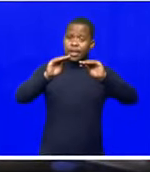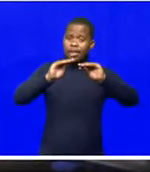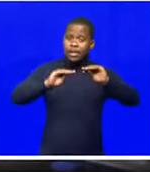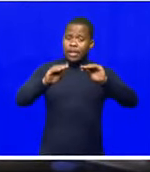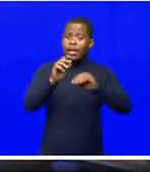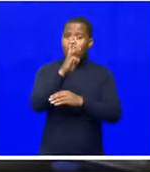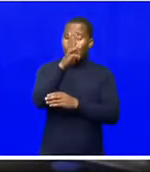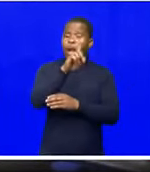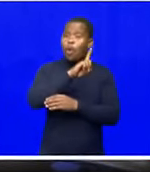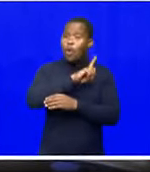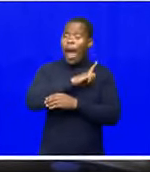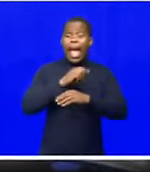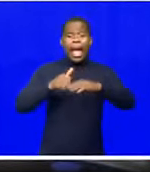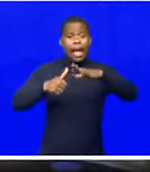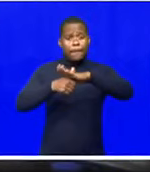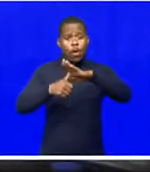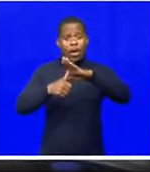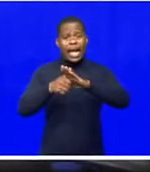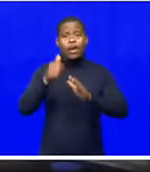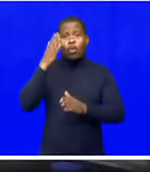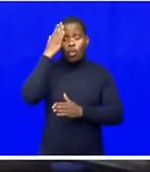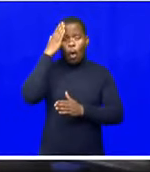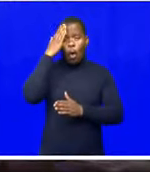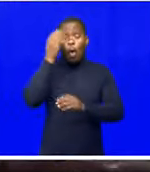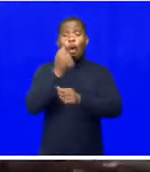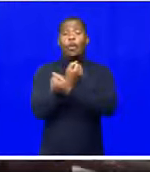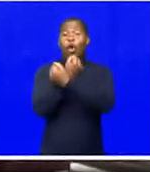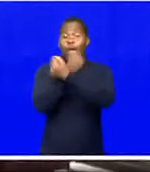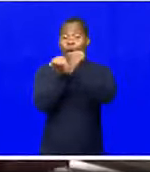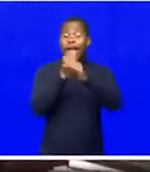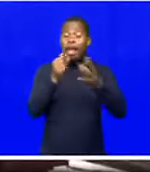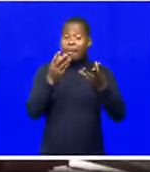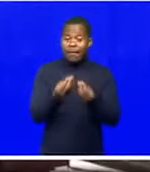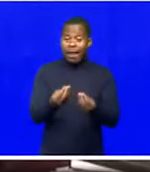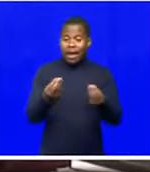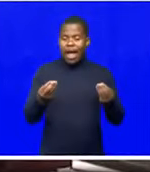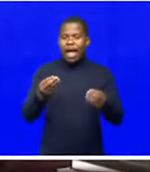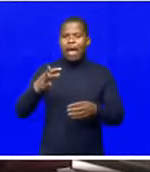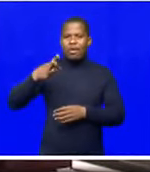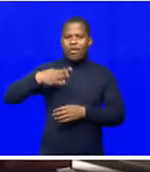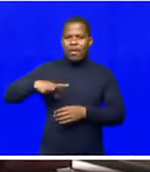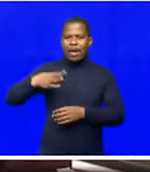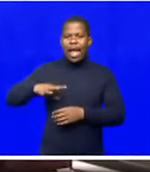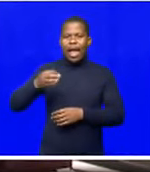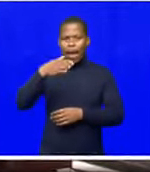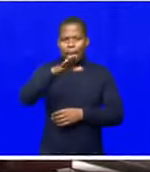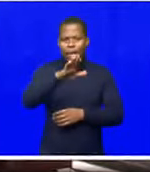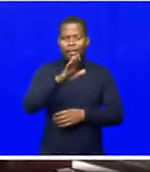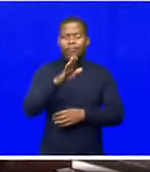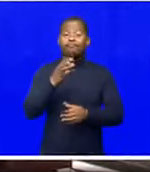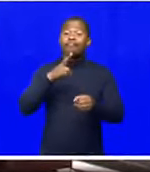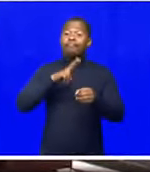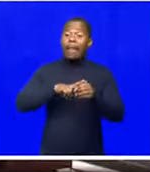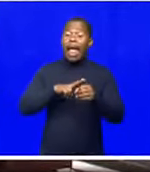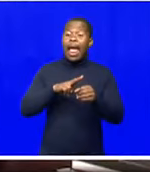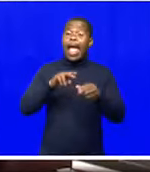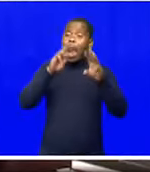kumele babavikele bantwana. Ngithethe bese sijikise ingcondo sibuke